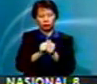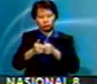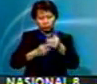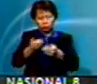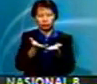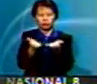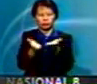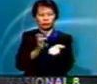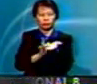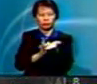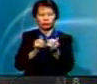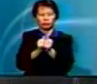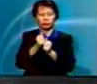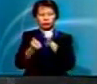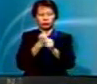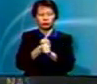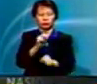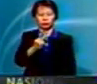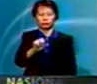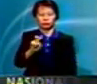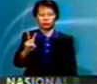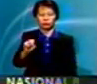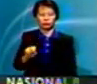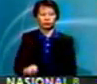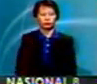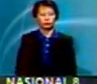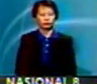memajukan perkhidmatan perubatan menjelang 2020.